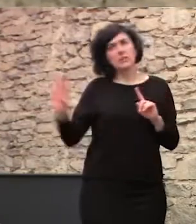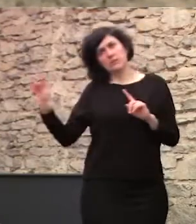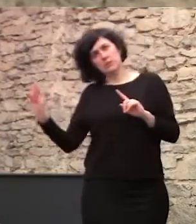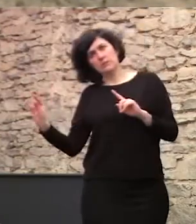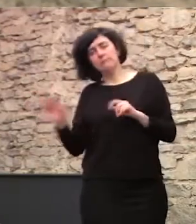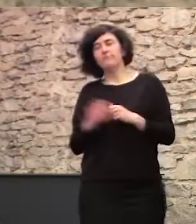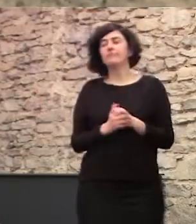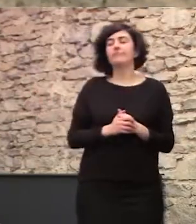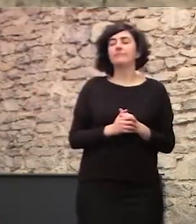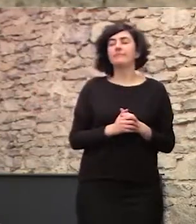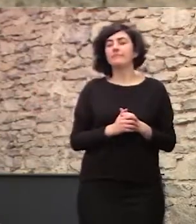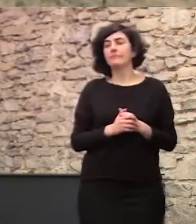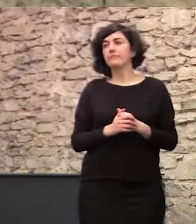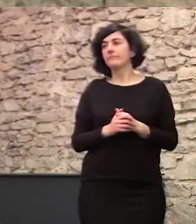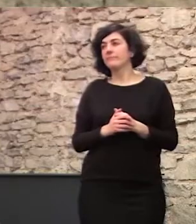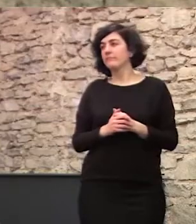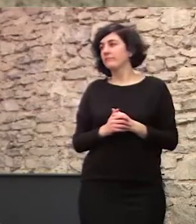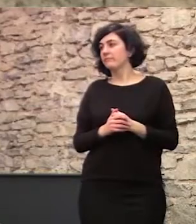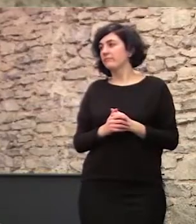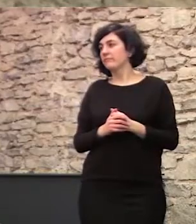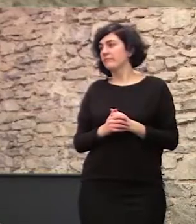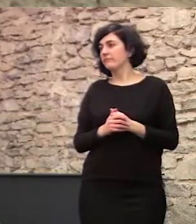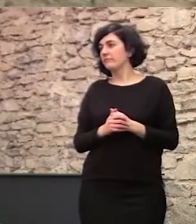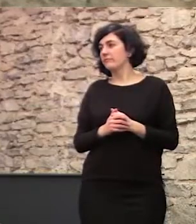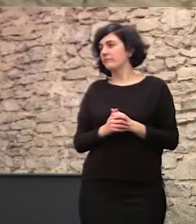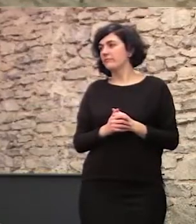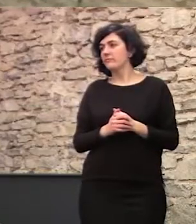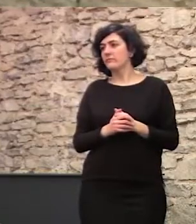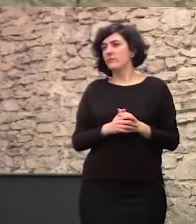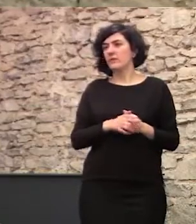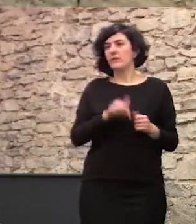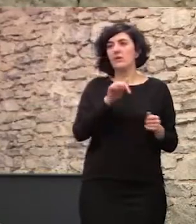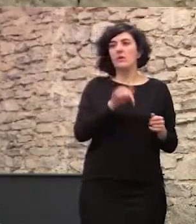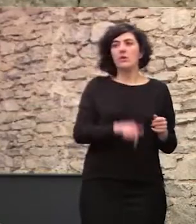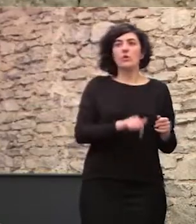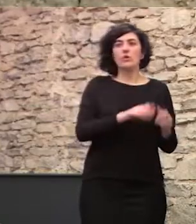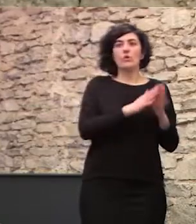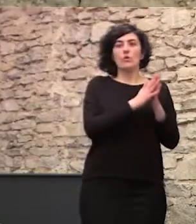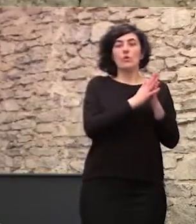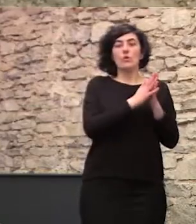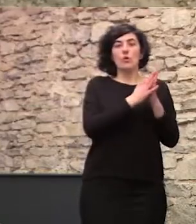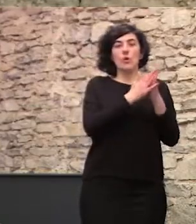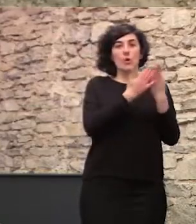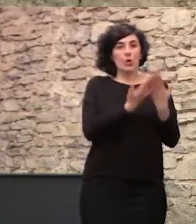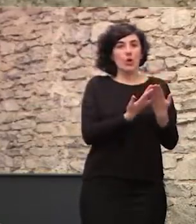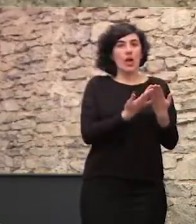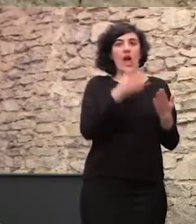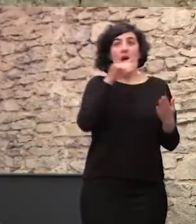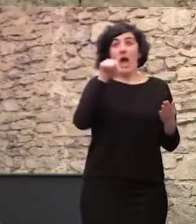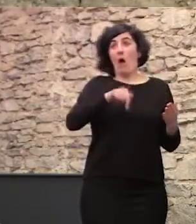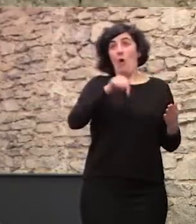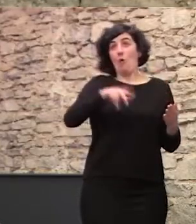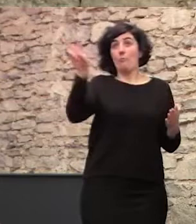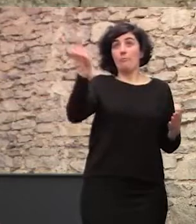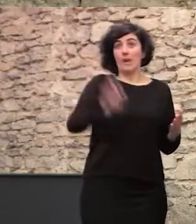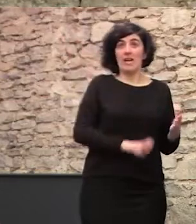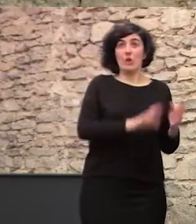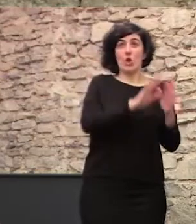Bai. Bueno, etorri iztara zure liburari buruz ditzaitera. Ditzain ezagutzen bai.